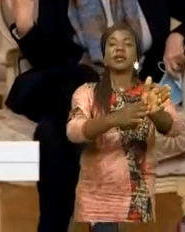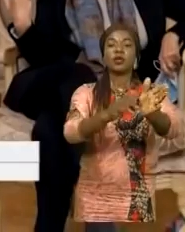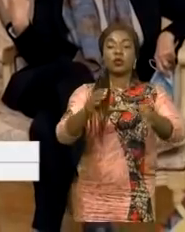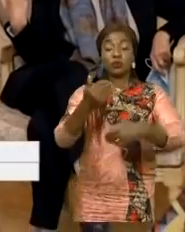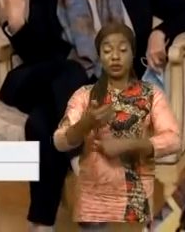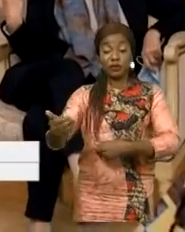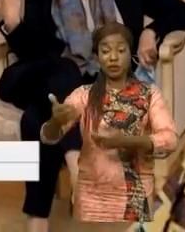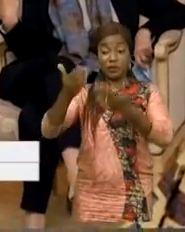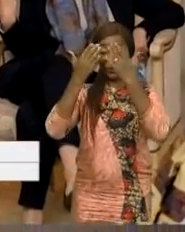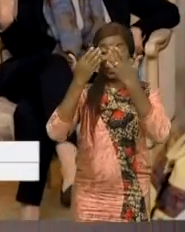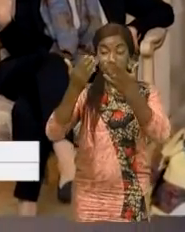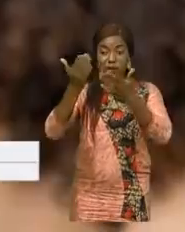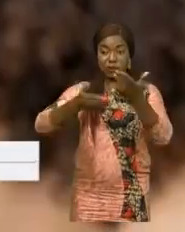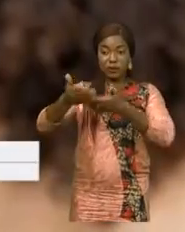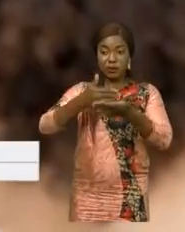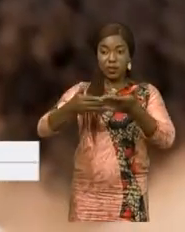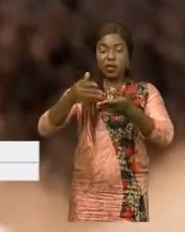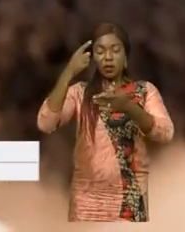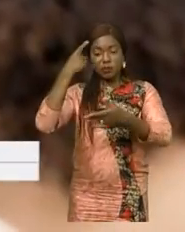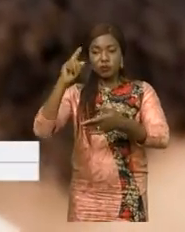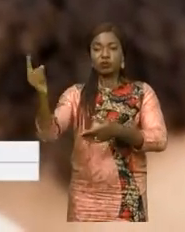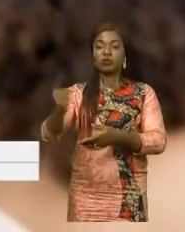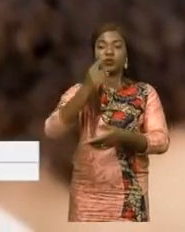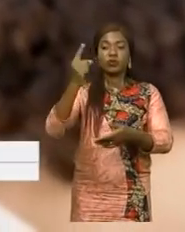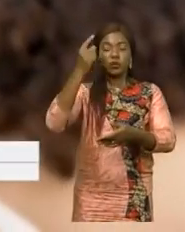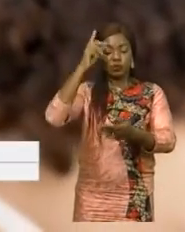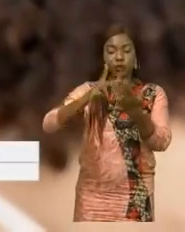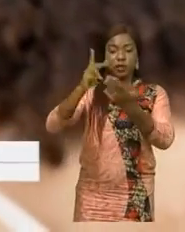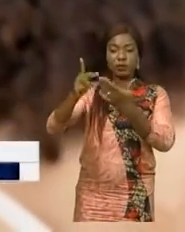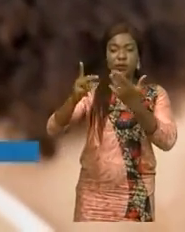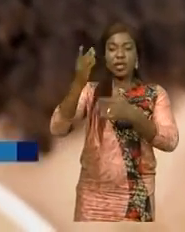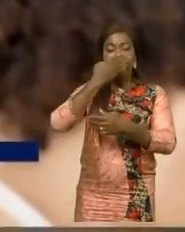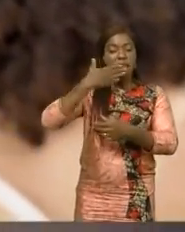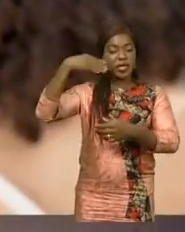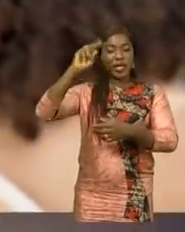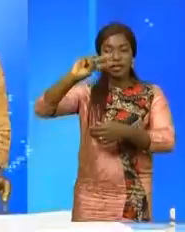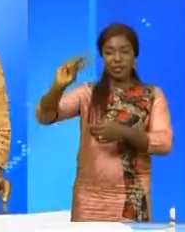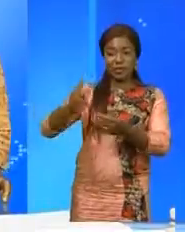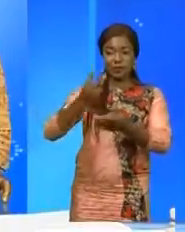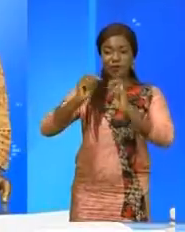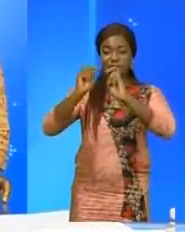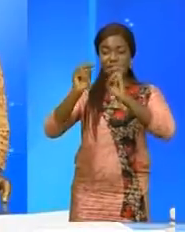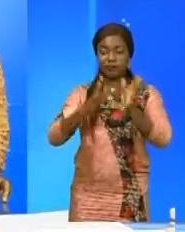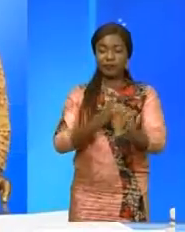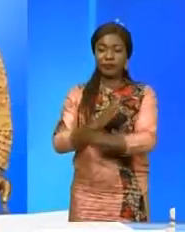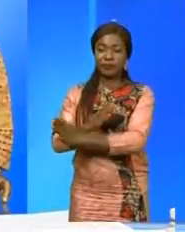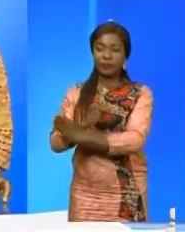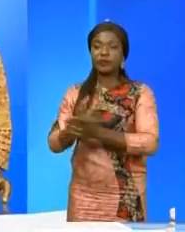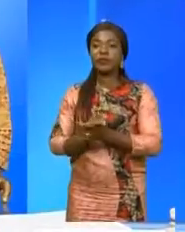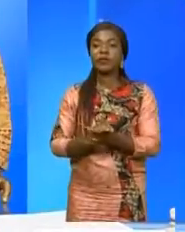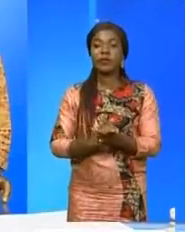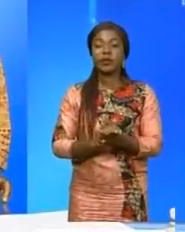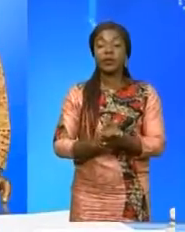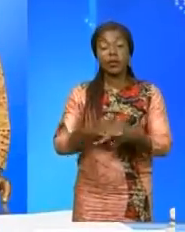qui sont sur le point de rejoindre l'hexagone toujours dans le cadre du programme excellence la deuxième édition vous venez là des suivants les thèmes